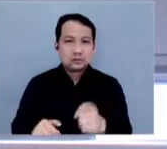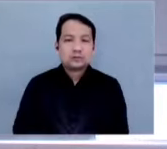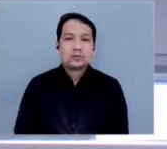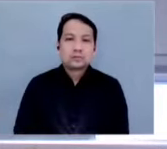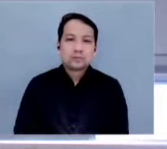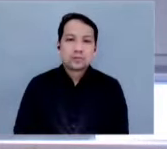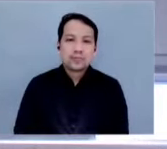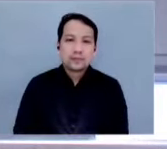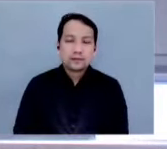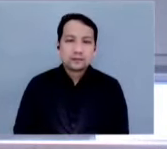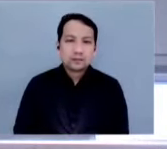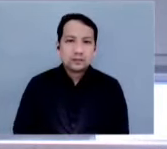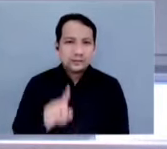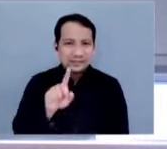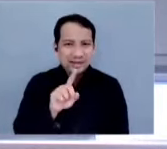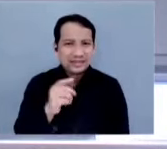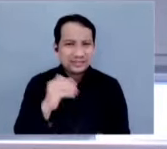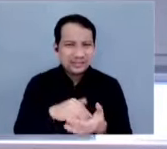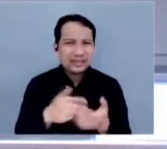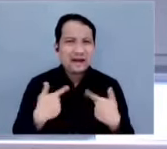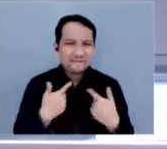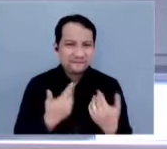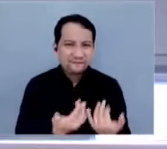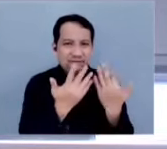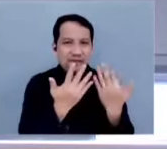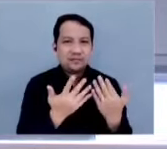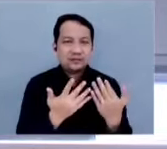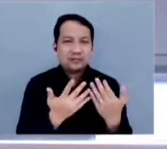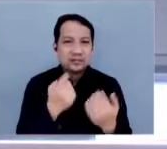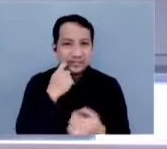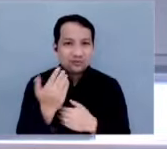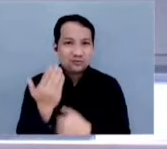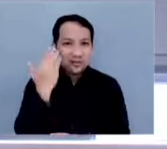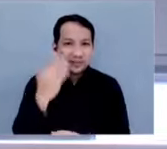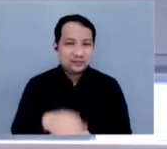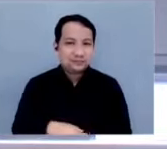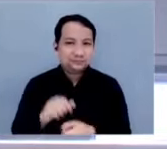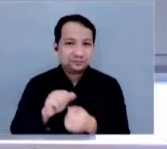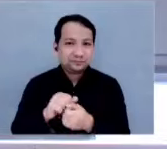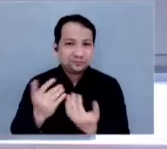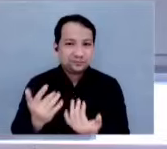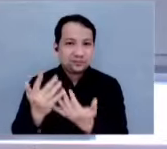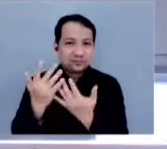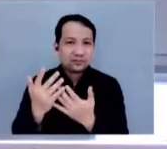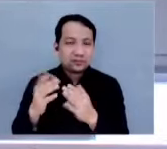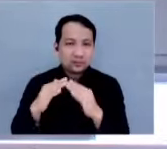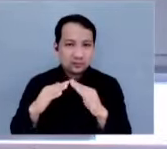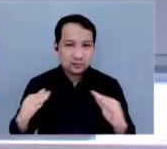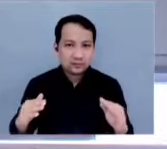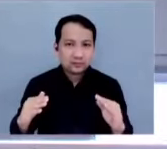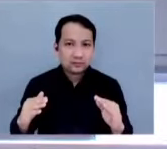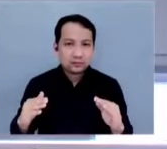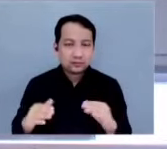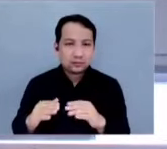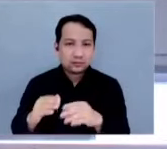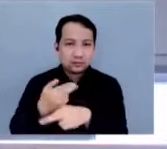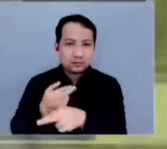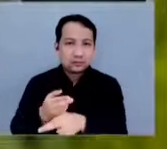Isang sunog na naman ang sumiklab sa Maynila kaninang madaling araw. Kabilang sa mga natupok ang ilang bahay at isang paggawaan ng